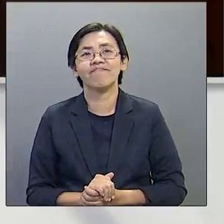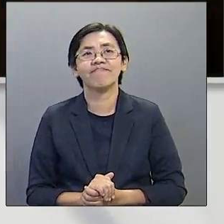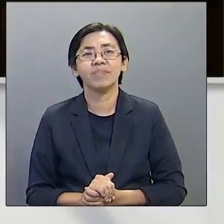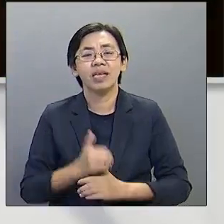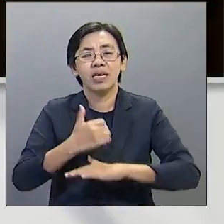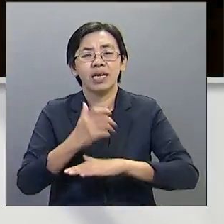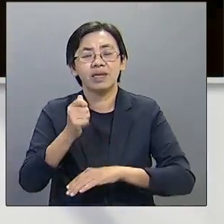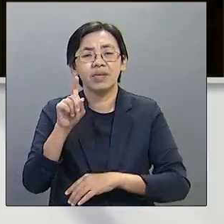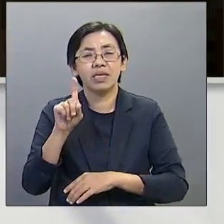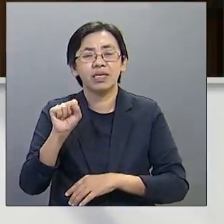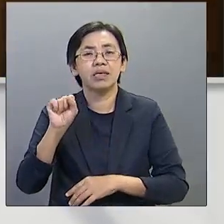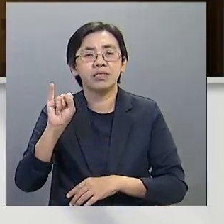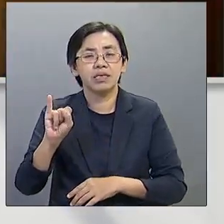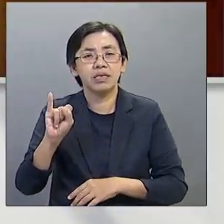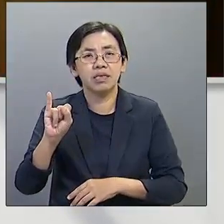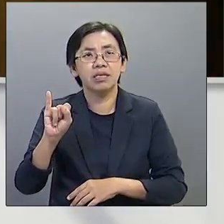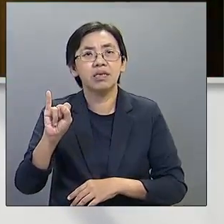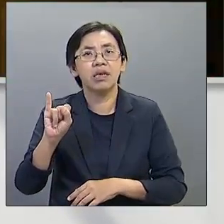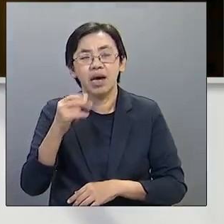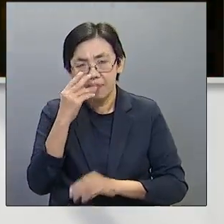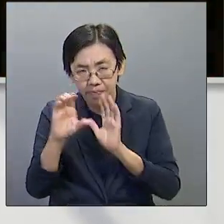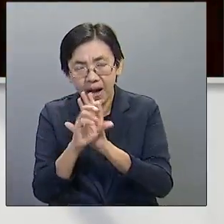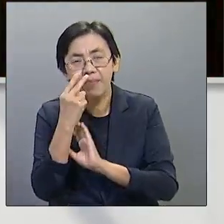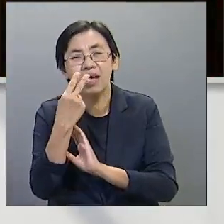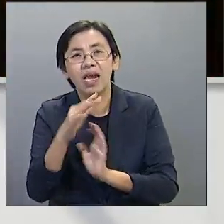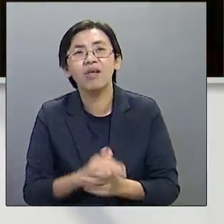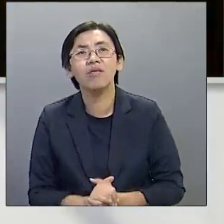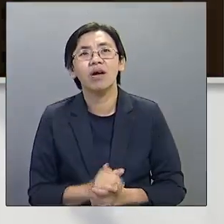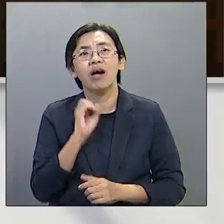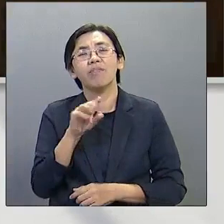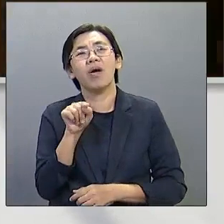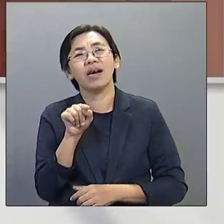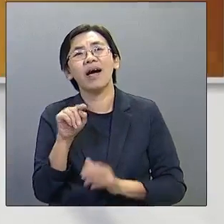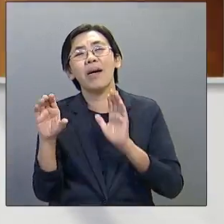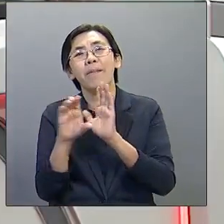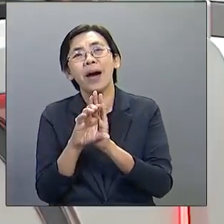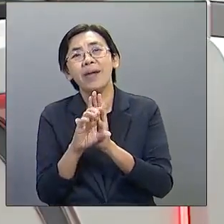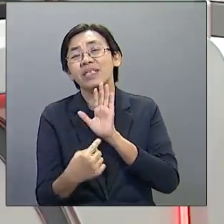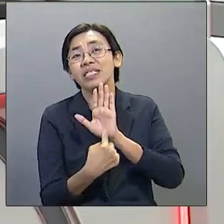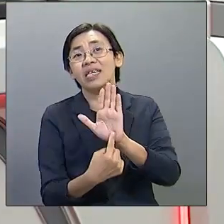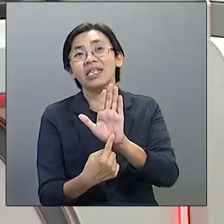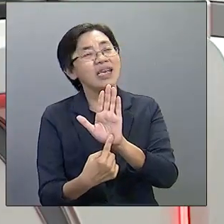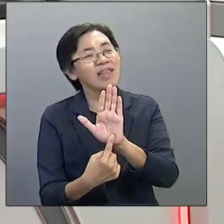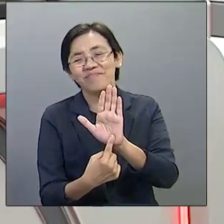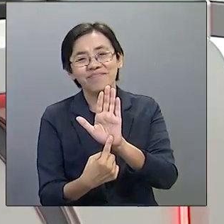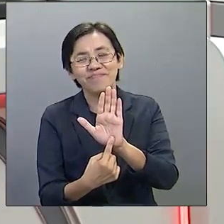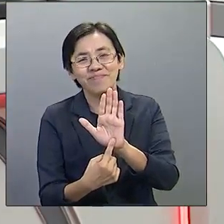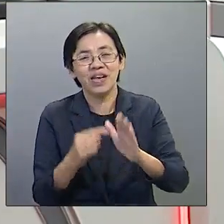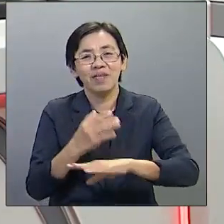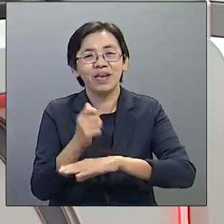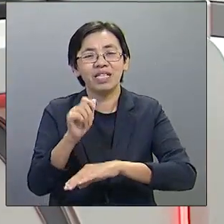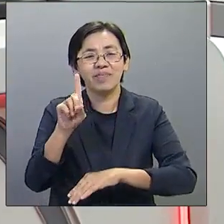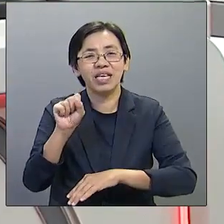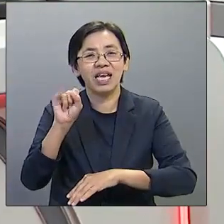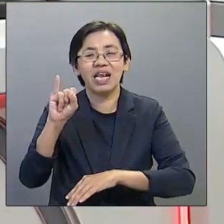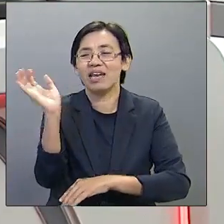ธิบดี DSI เนี่ยดูภาพแล้วค่ะปฏิเสธว่าภาพที่ถูกนำเสนอผ่านสื่อเนี่ยไม่ใช่อธิบดี DSI ตาม